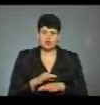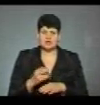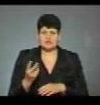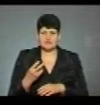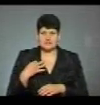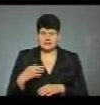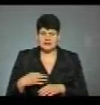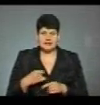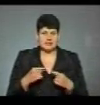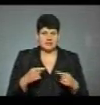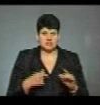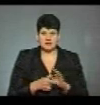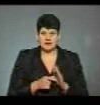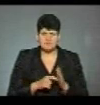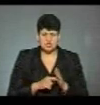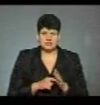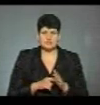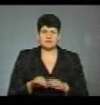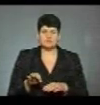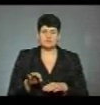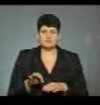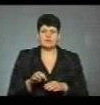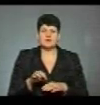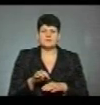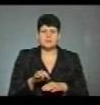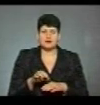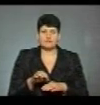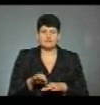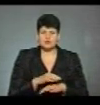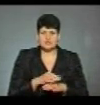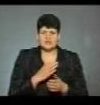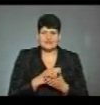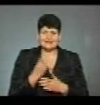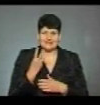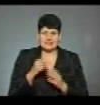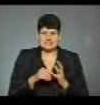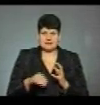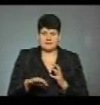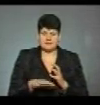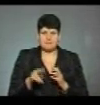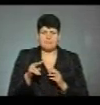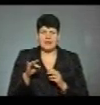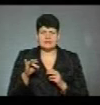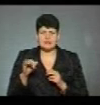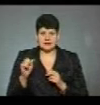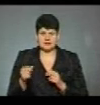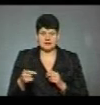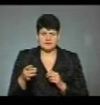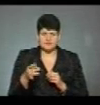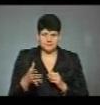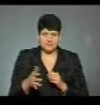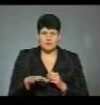сини, інших приміщень – дружина. У власності дружини Яреми Шатарського також є три земельних ділянки в Петрикові Тернопільського